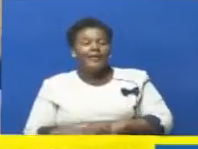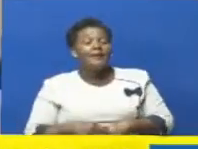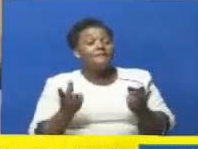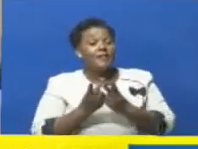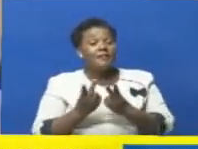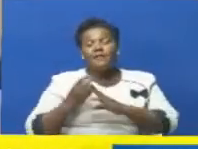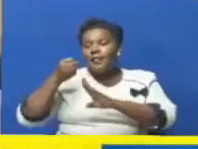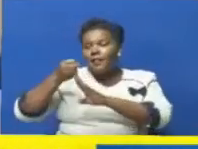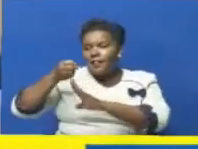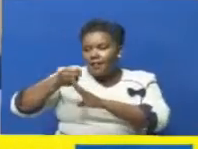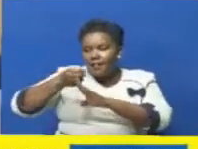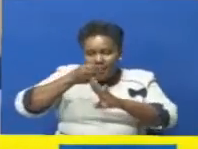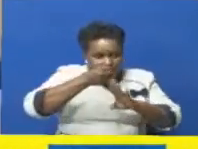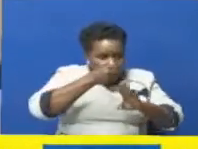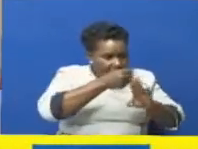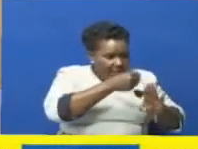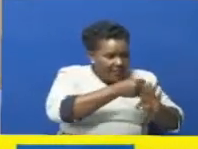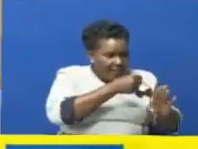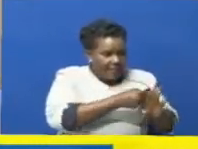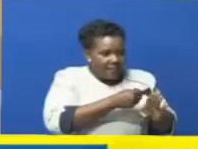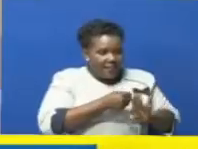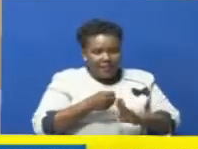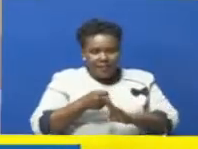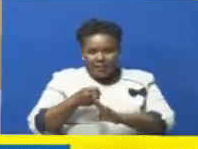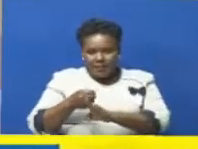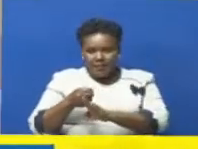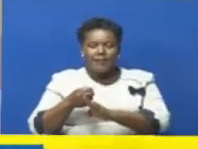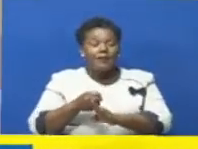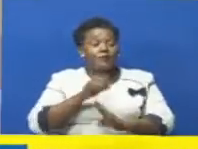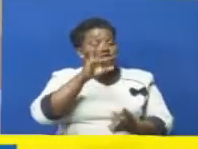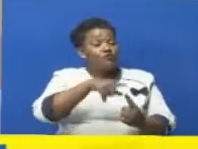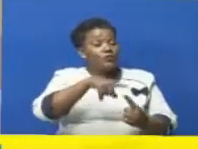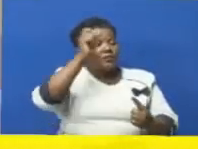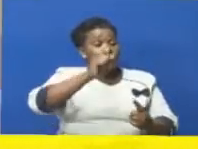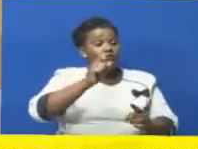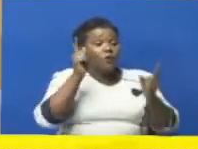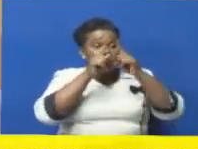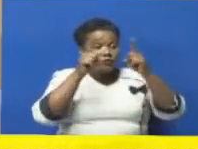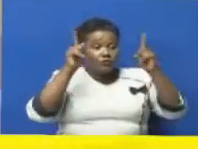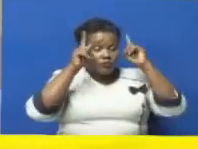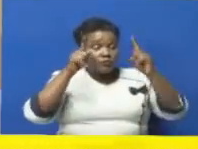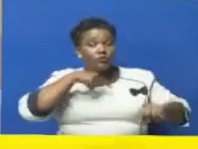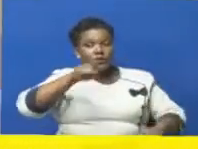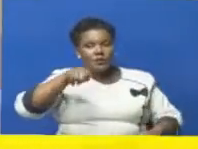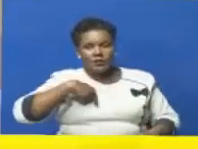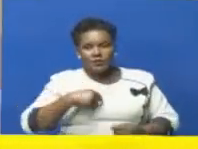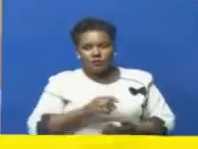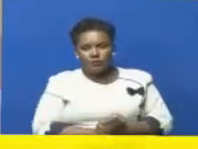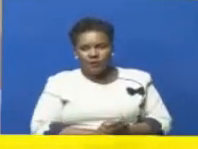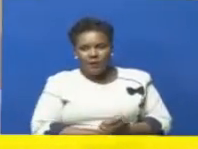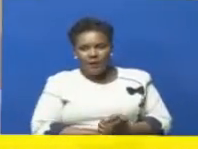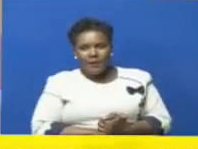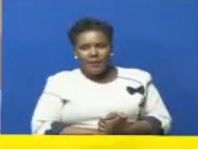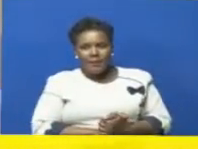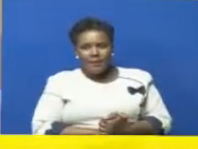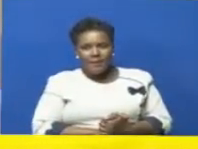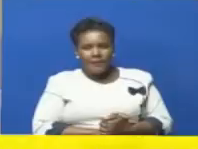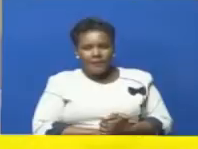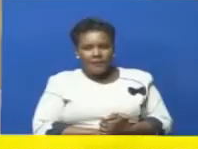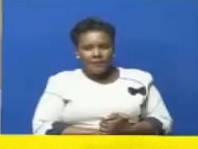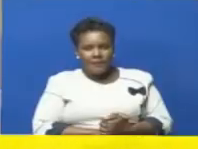kwamba wafanye DIT kwamba ni namba moja katika kuweza kufikiria ndoto zao za kuwa